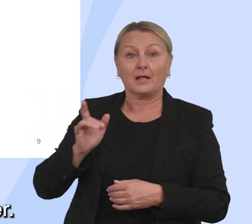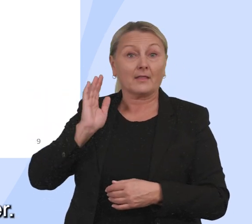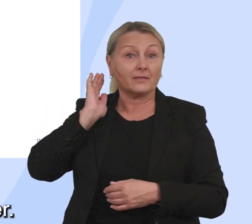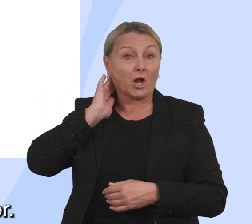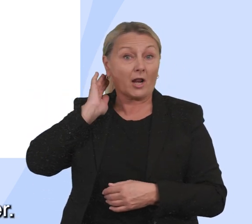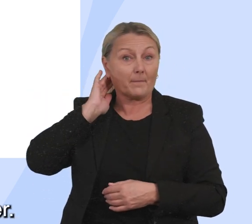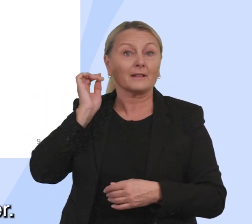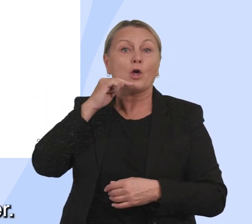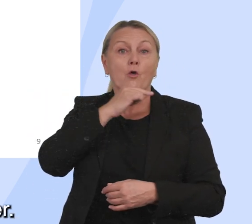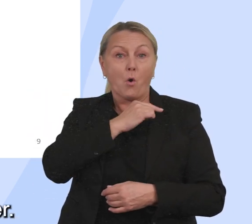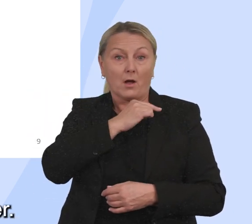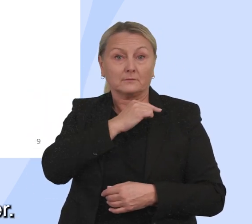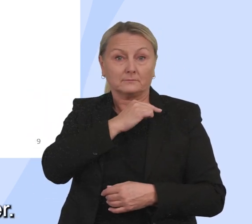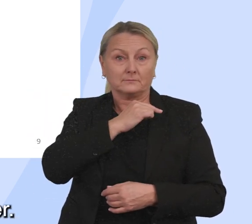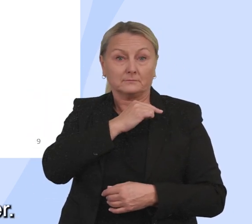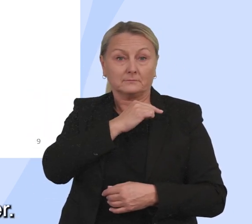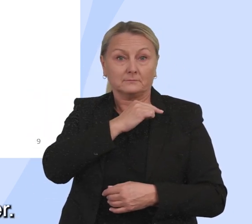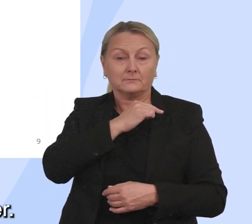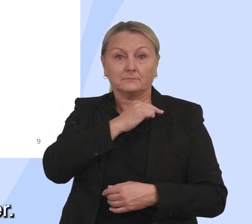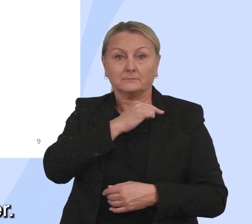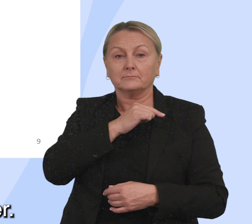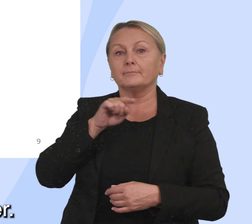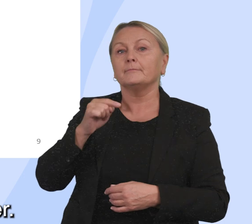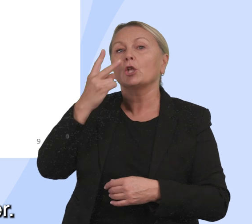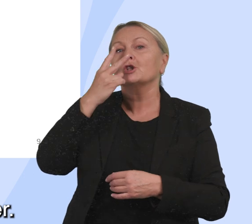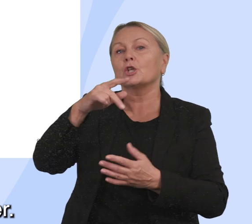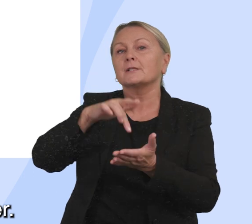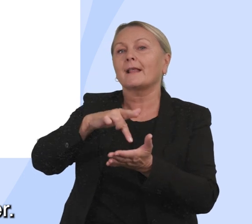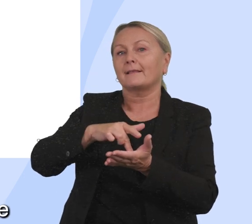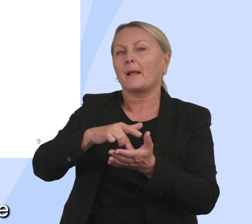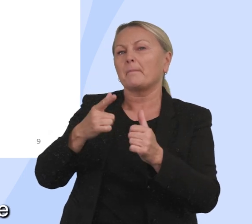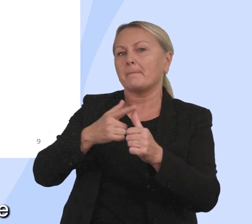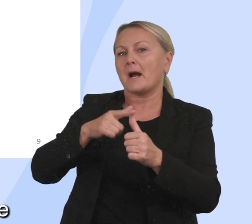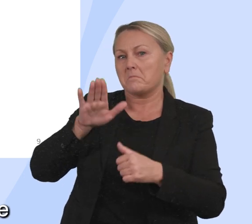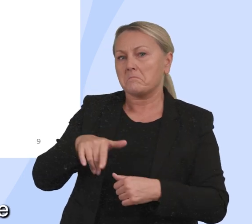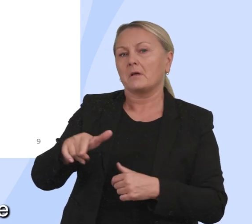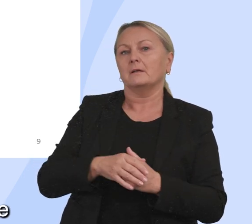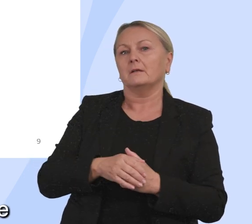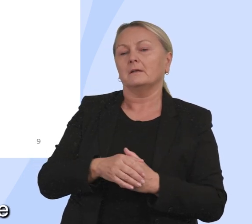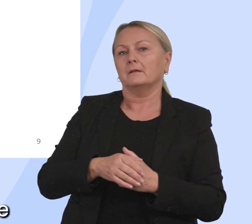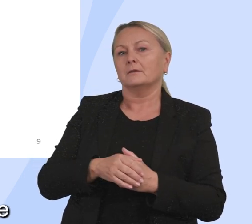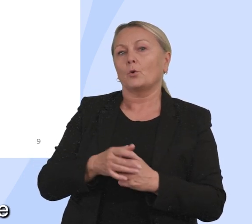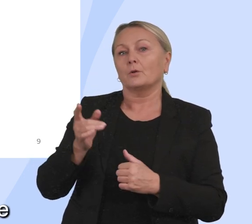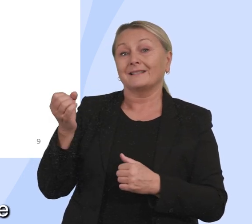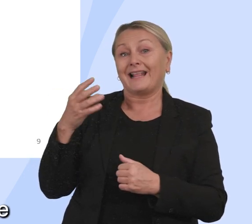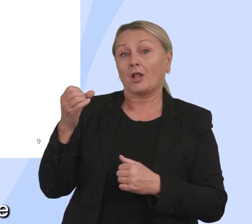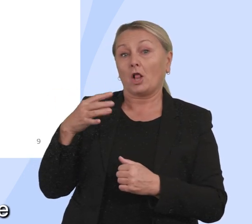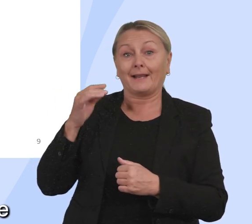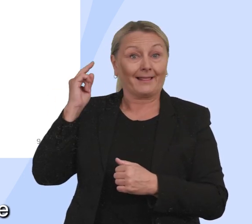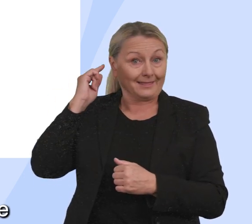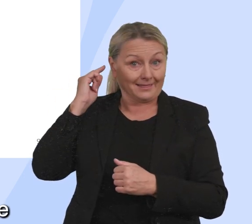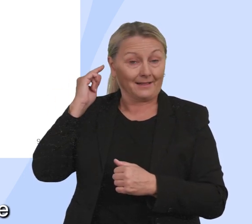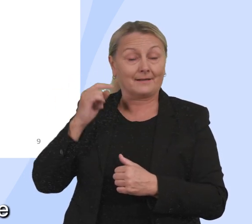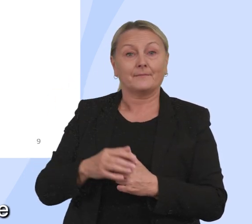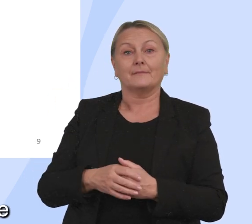der, hvor synscentret primært sidder, så der kommer altså signaler ind der. Der er iselappen, som i øvrigt har ret mange